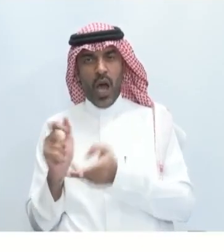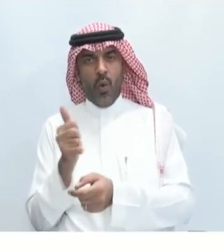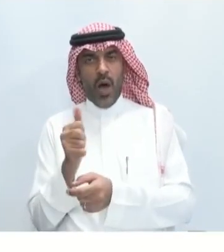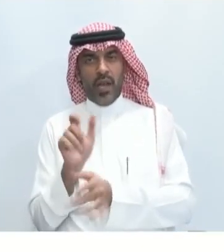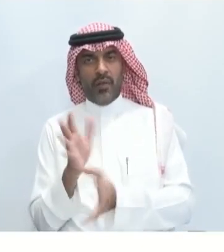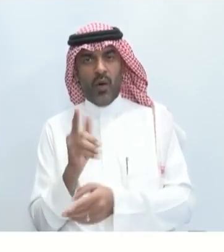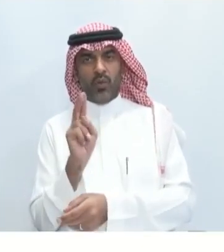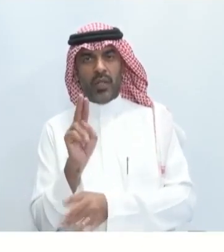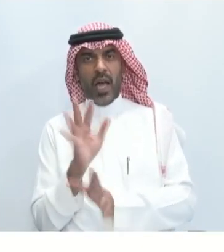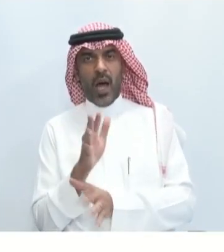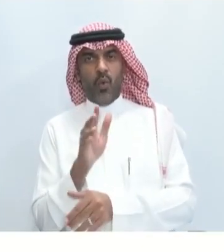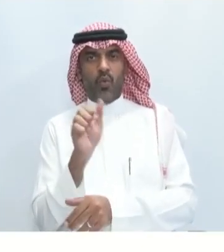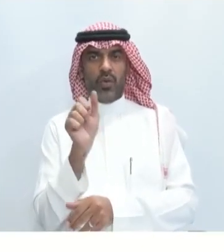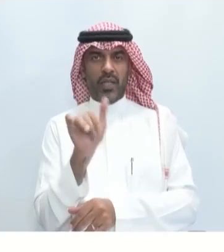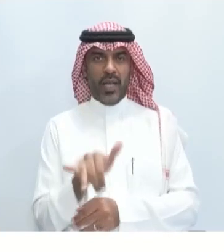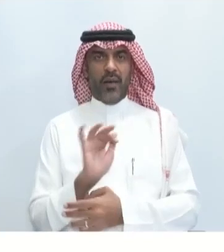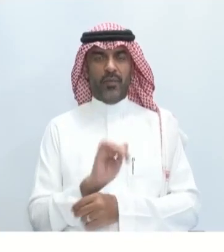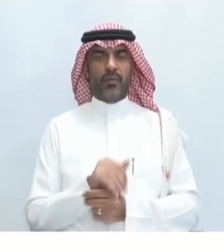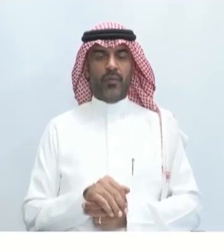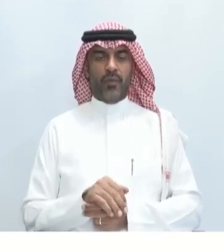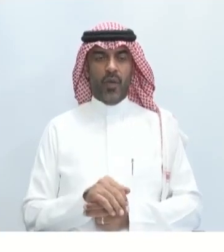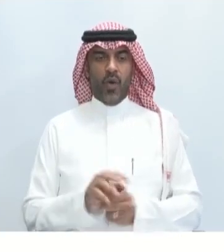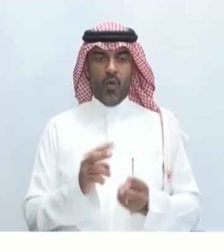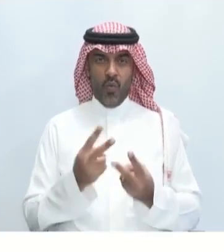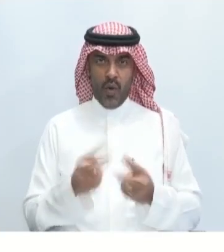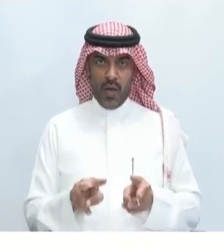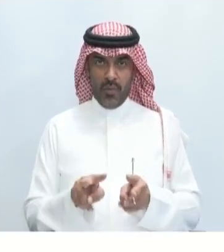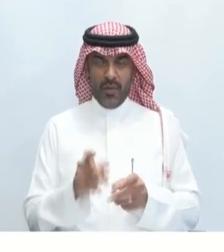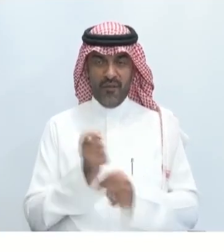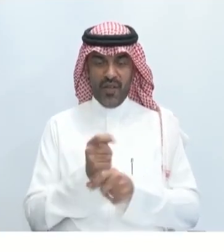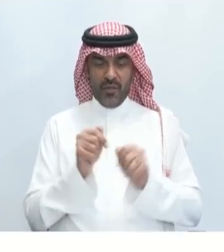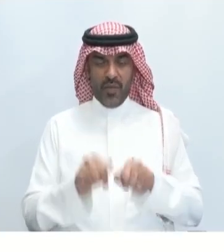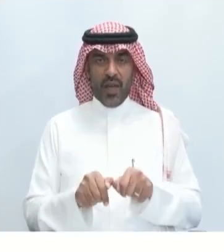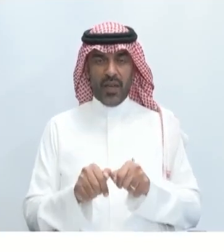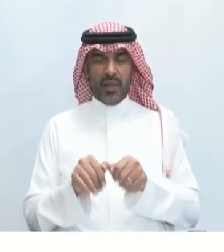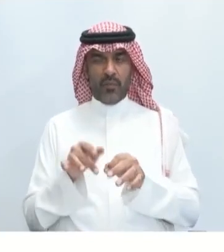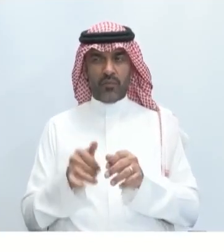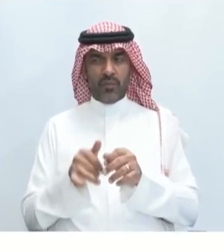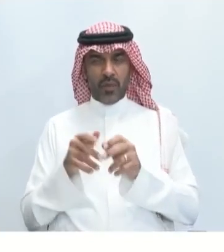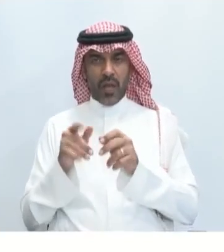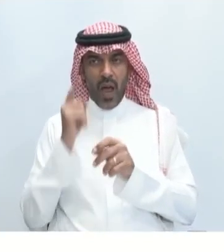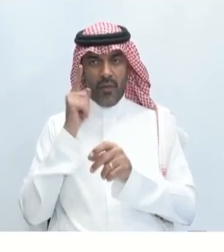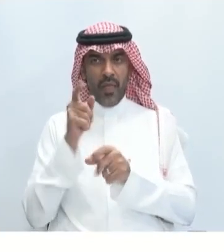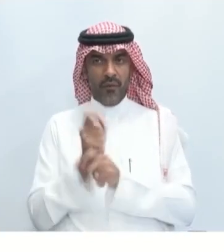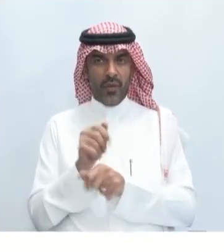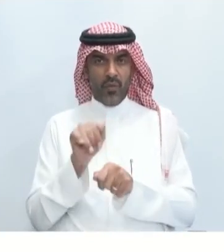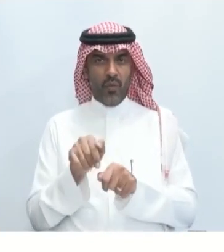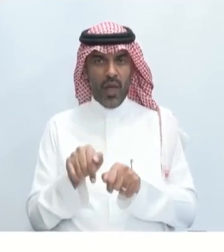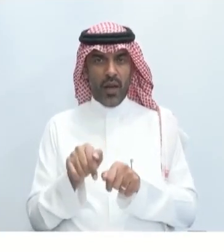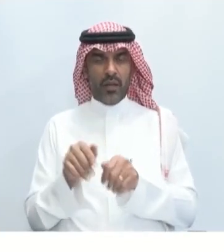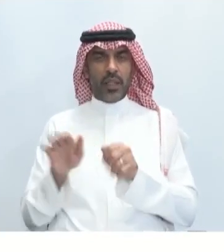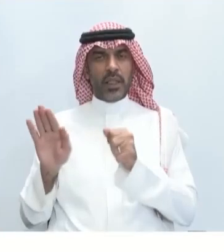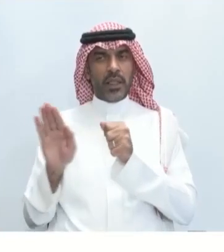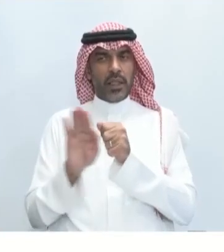ويقبل اي الفعل المضارع هو يقبل السين او سوف ودخول حروف النصب عليه